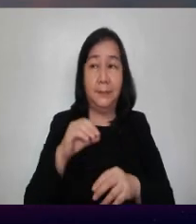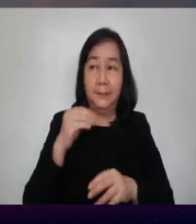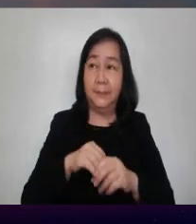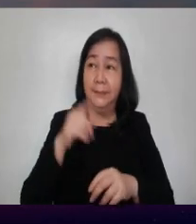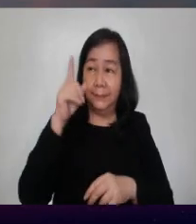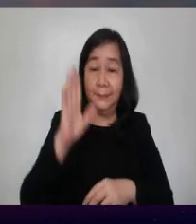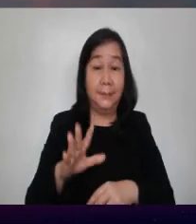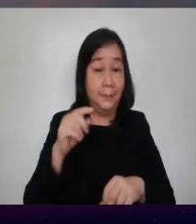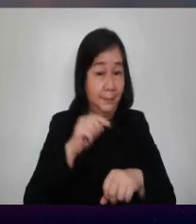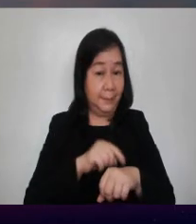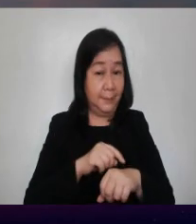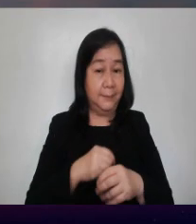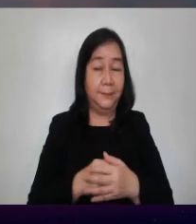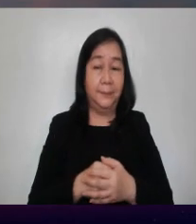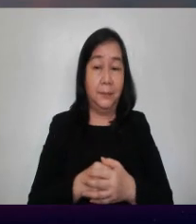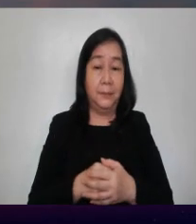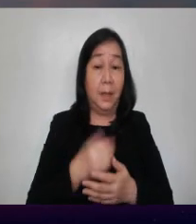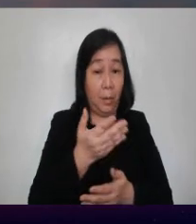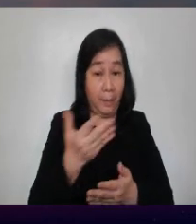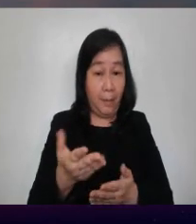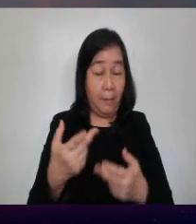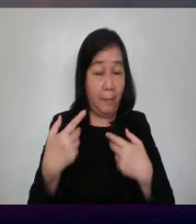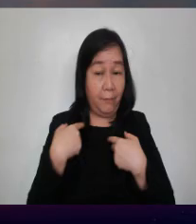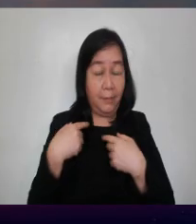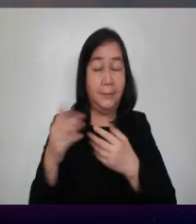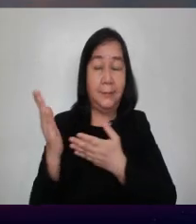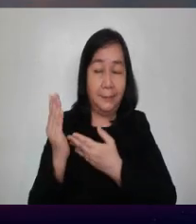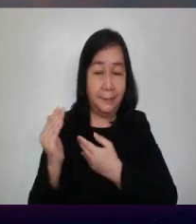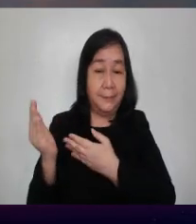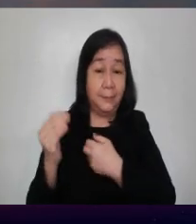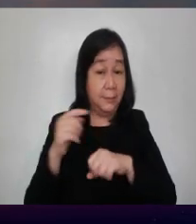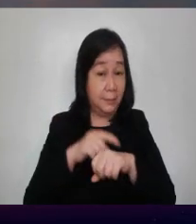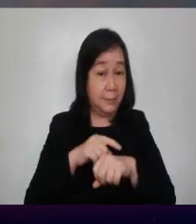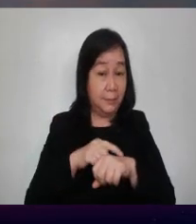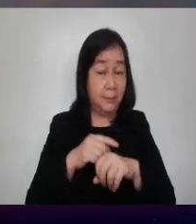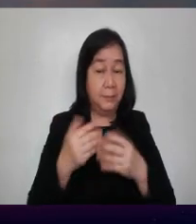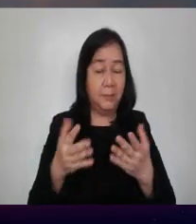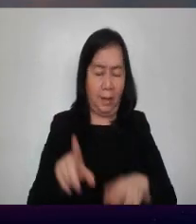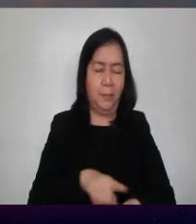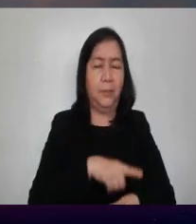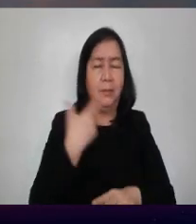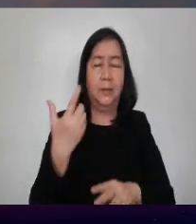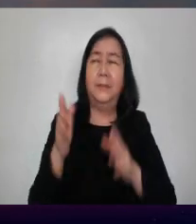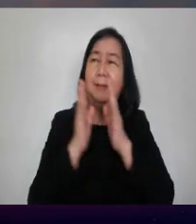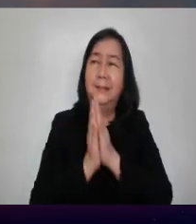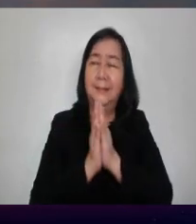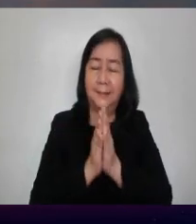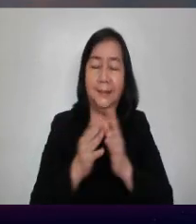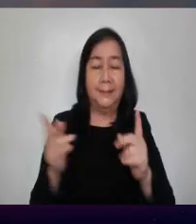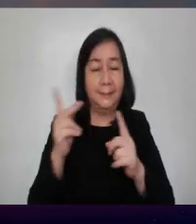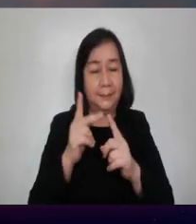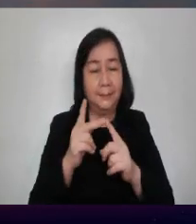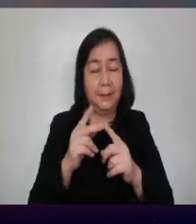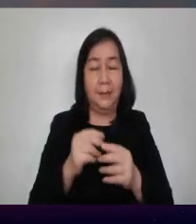kanyang tamang panahon. Ikaw ba ay nasa yugto ng paghihintay? Matagal mo na bang